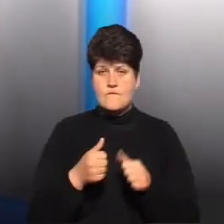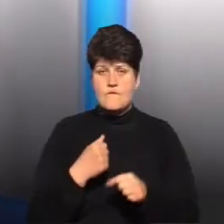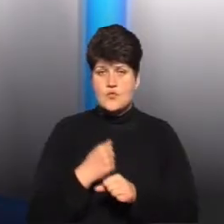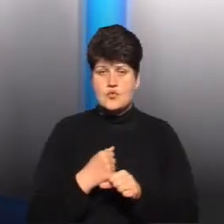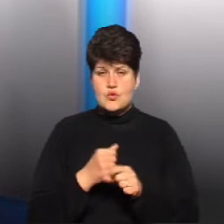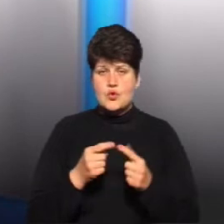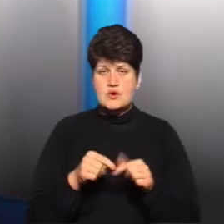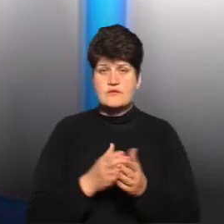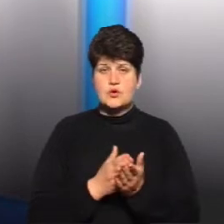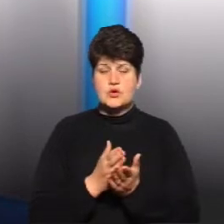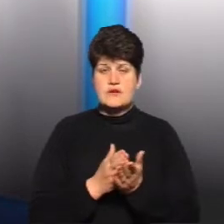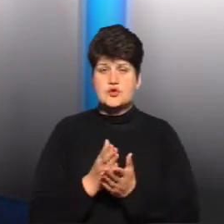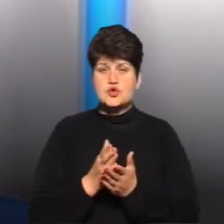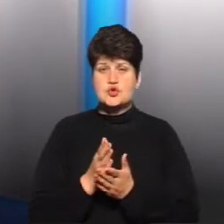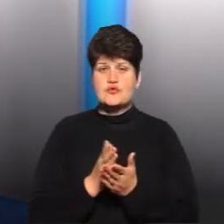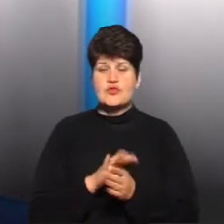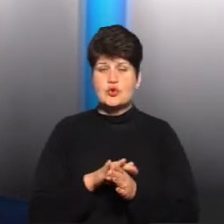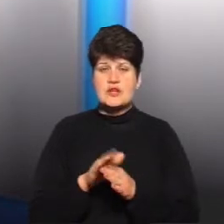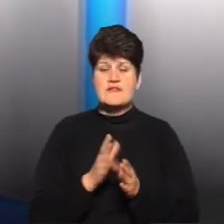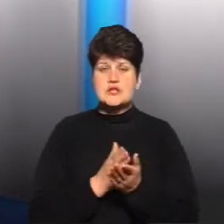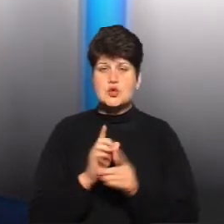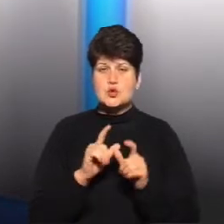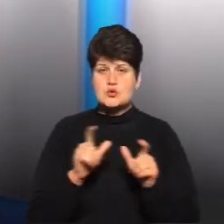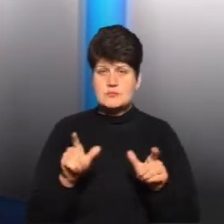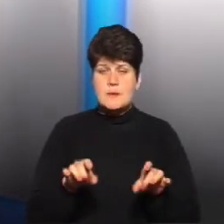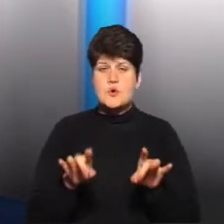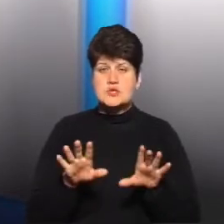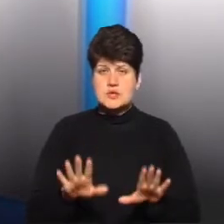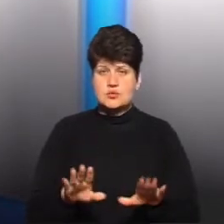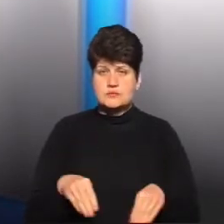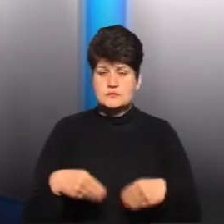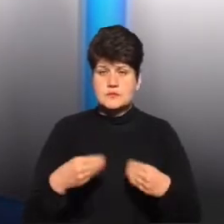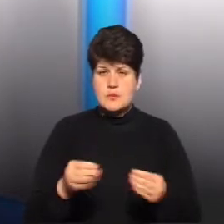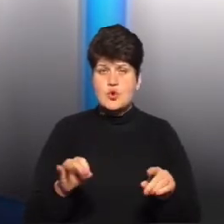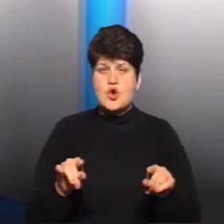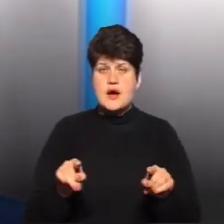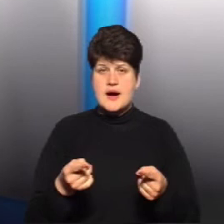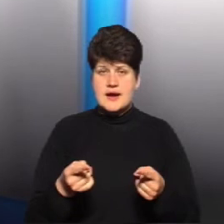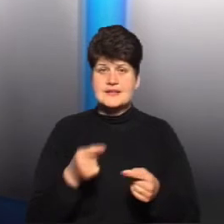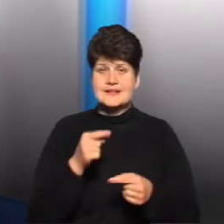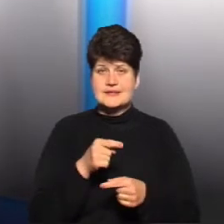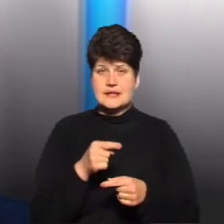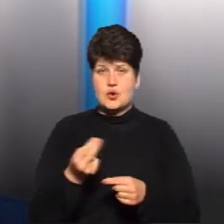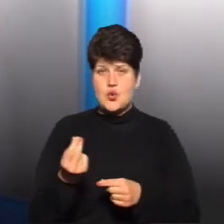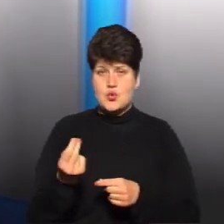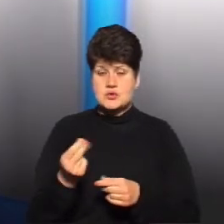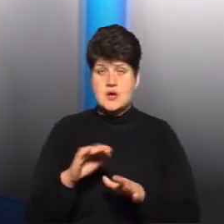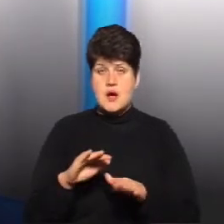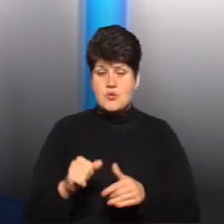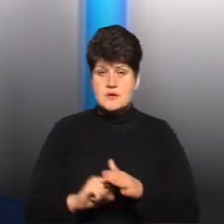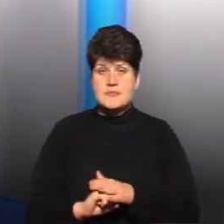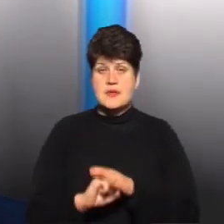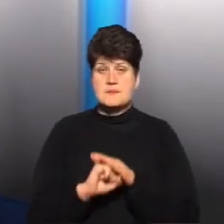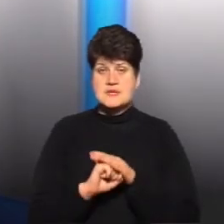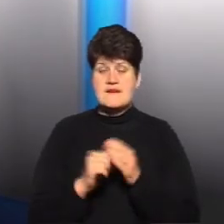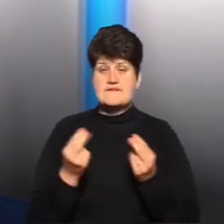служби виконавчу постанову про арешт цих коштів. І потім на підставі фінансових